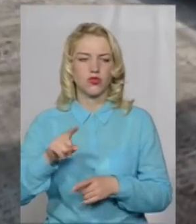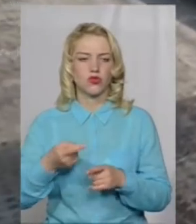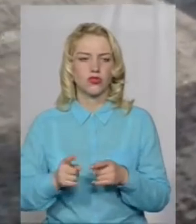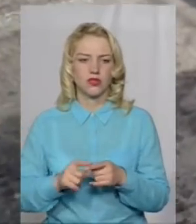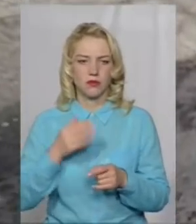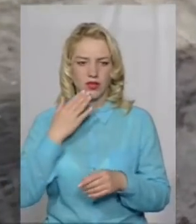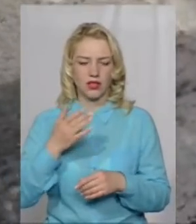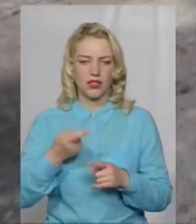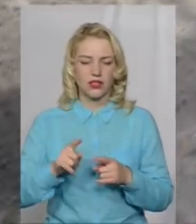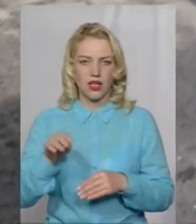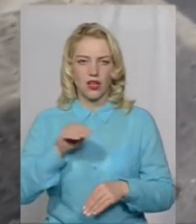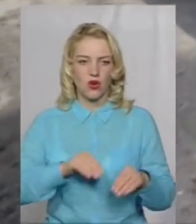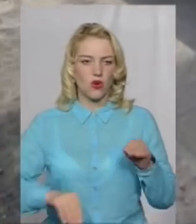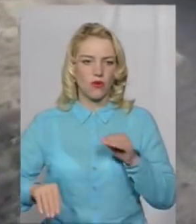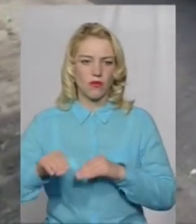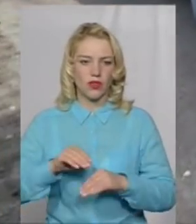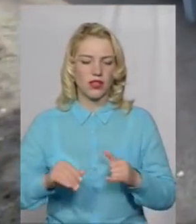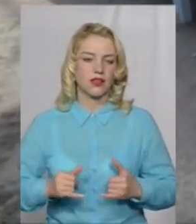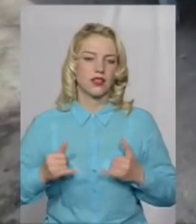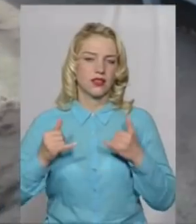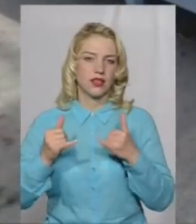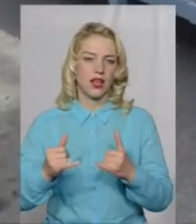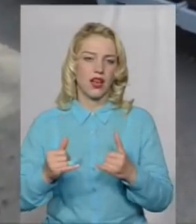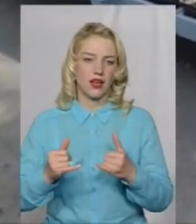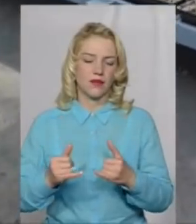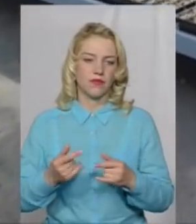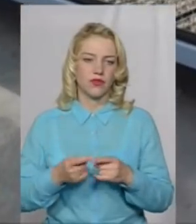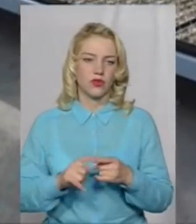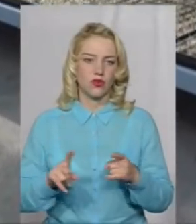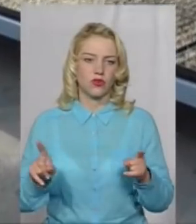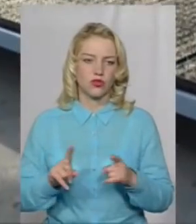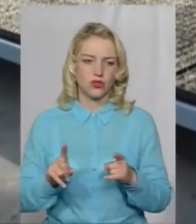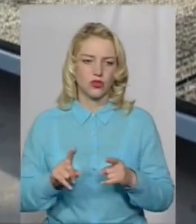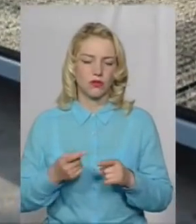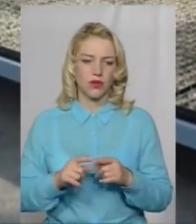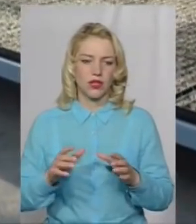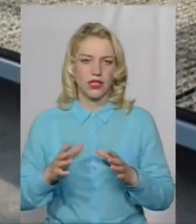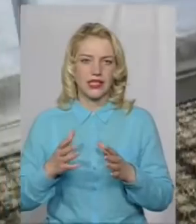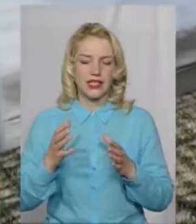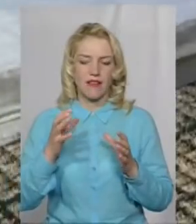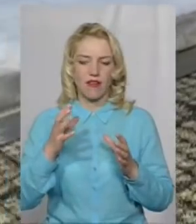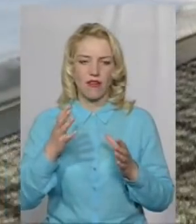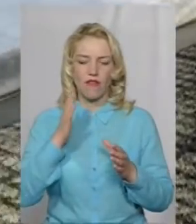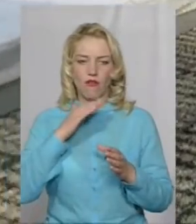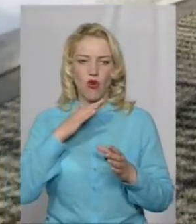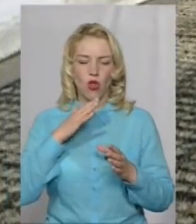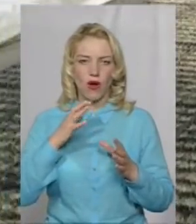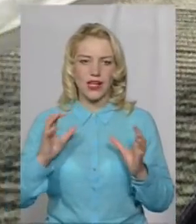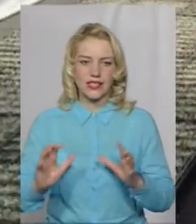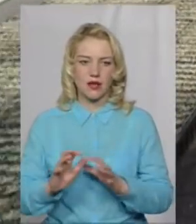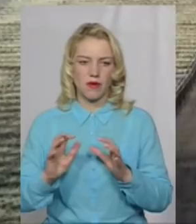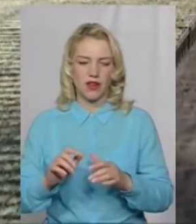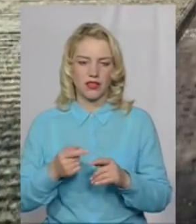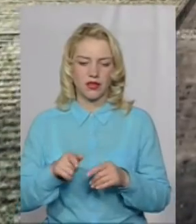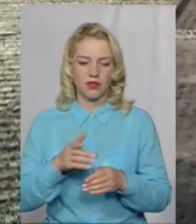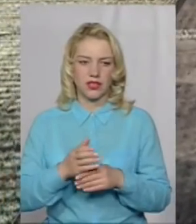Це один із компонентів для того, щоб більше зберігати вологу. Так? От, там декілька